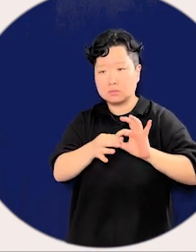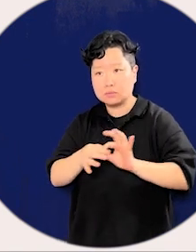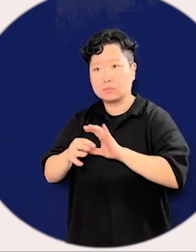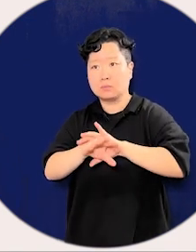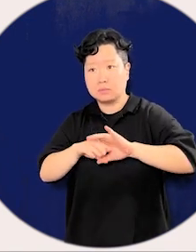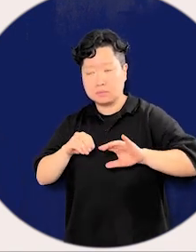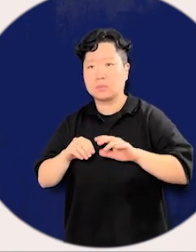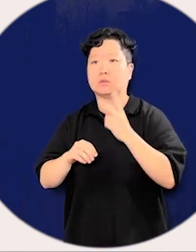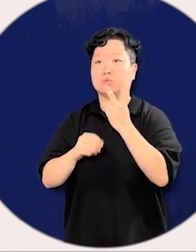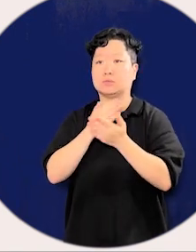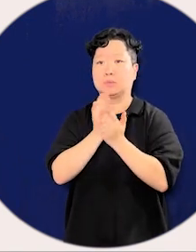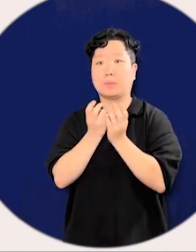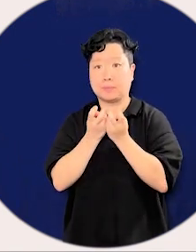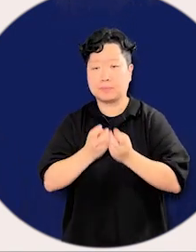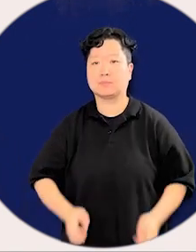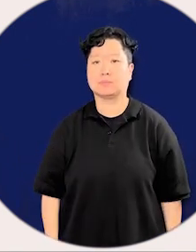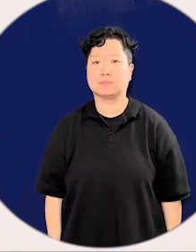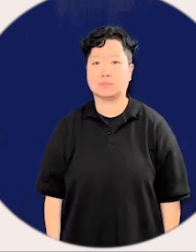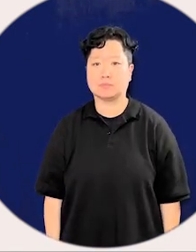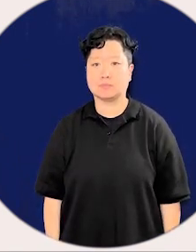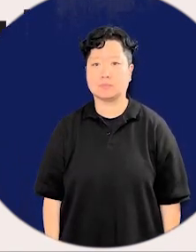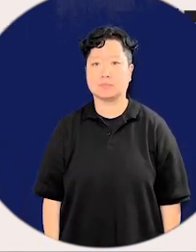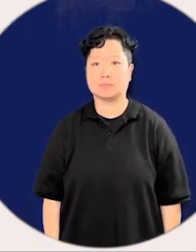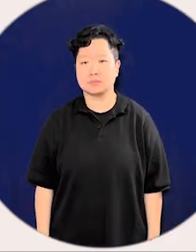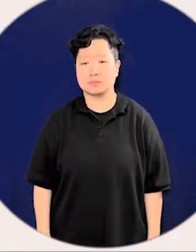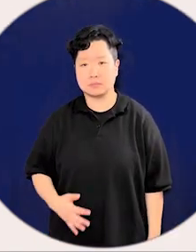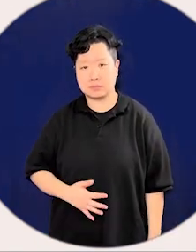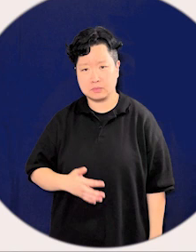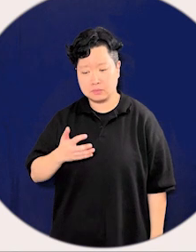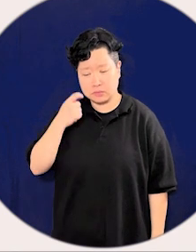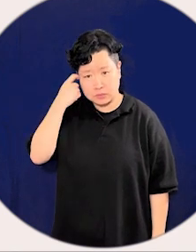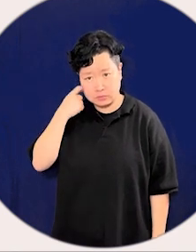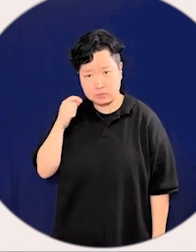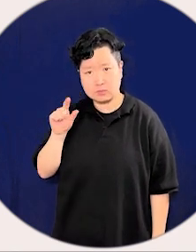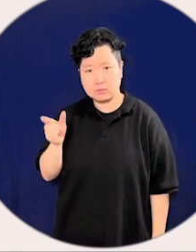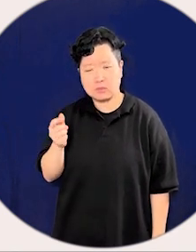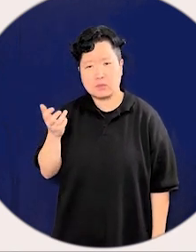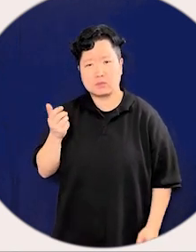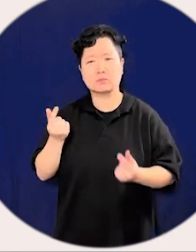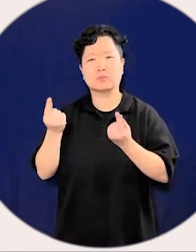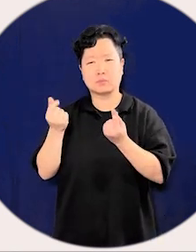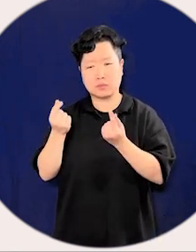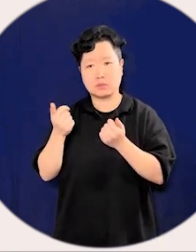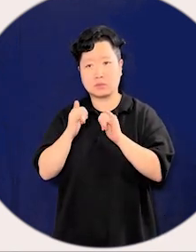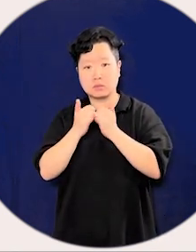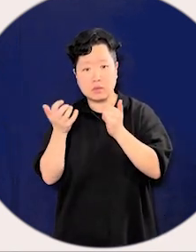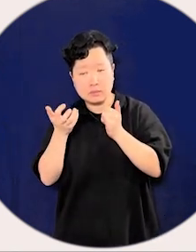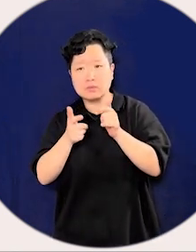연결하여 진공 상태를 만들어서 흡입하는 방법으로 진행됩니다. 이때 월경통과 비슷한 통증을 느낄 수